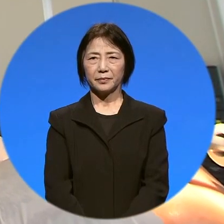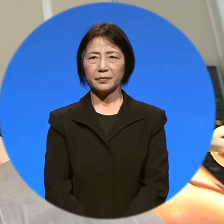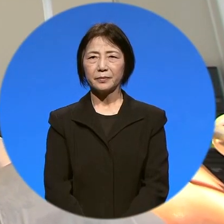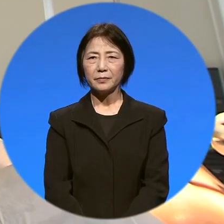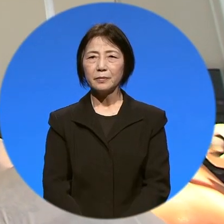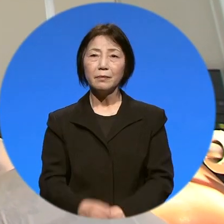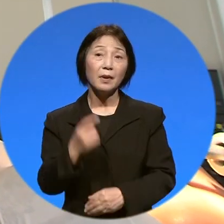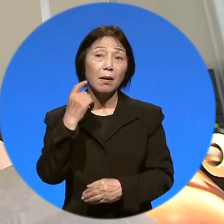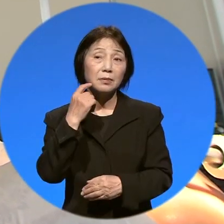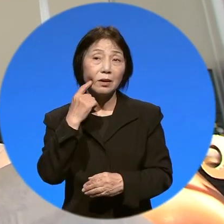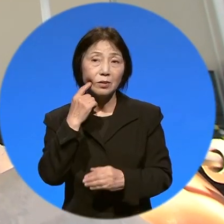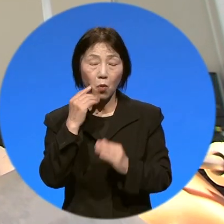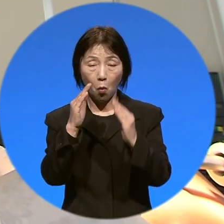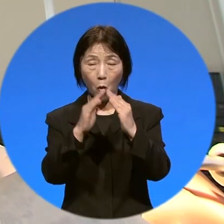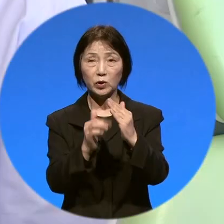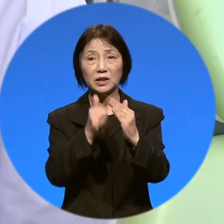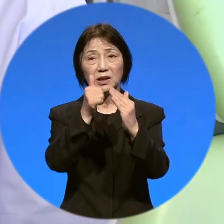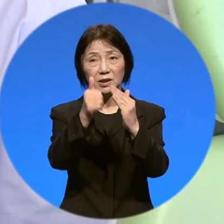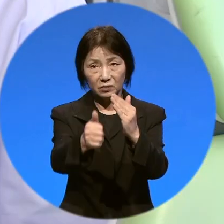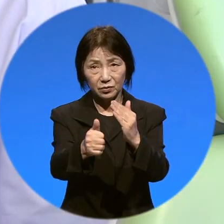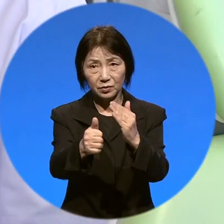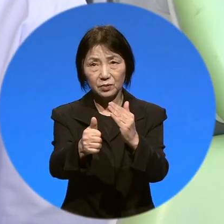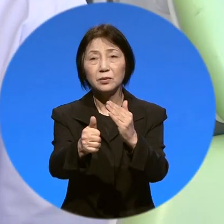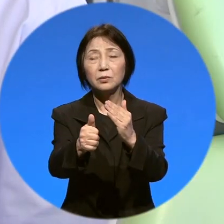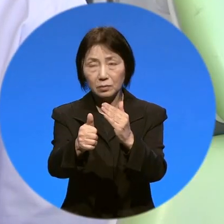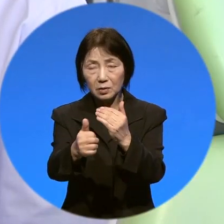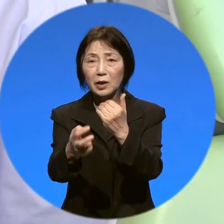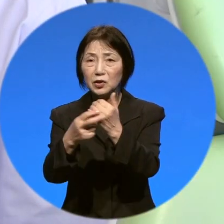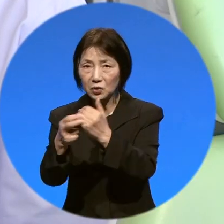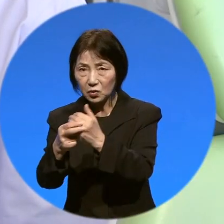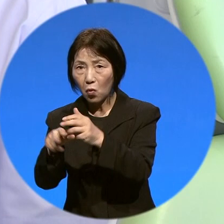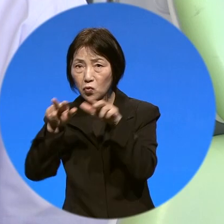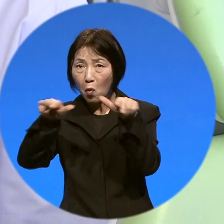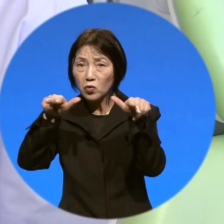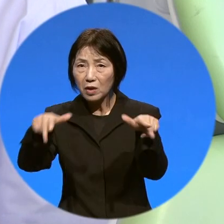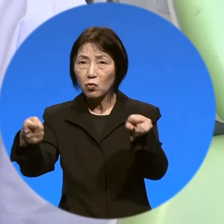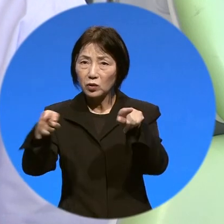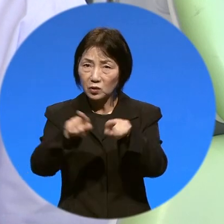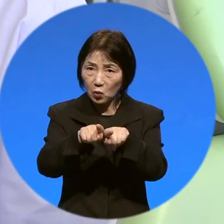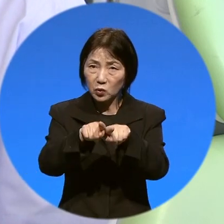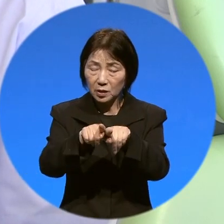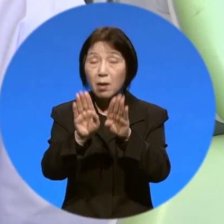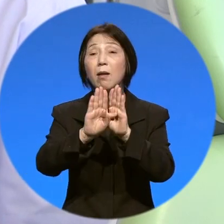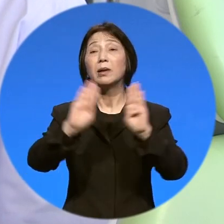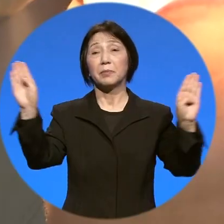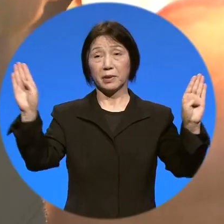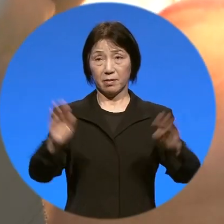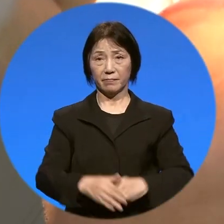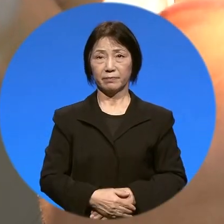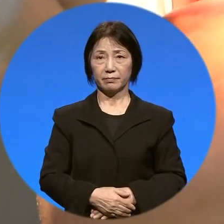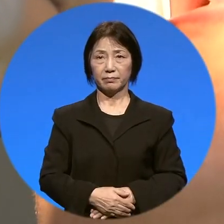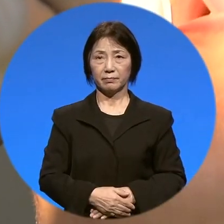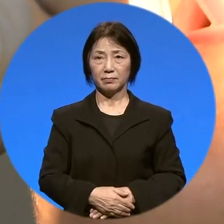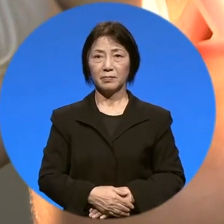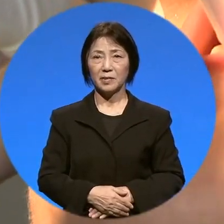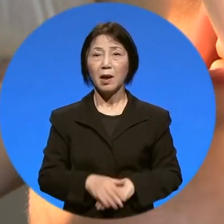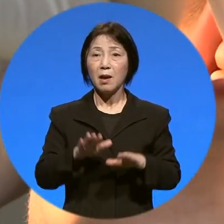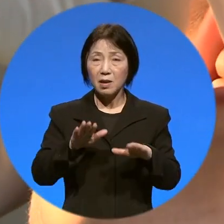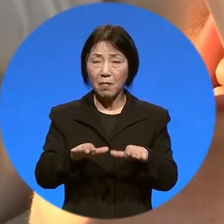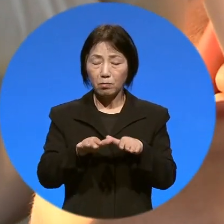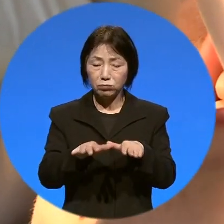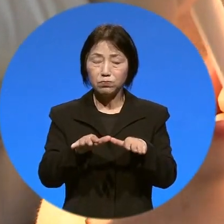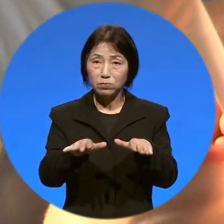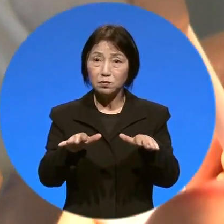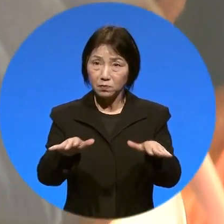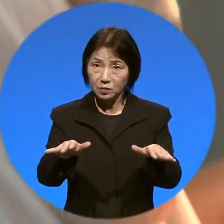歯科の訪問診療、行政の力を借りてですね始めたんですよ。それがだんだんだんだ